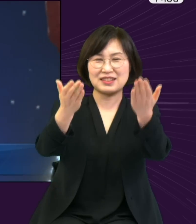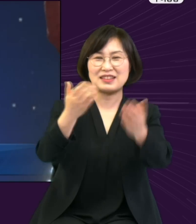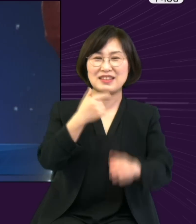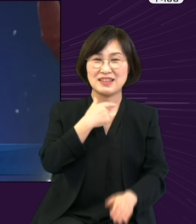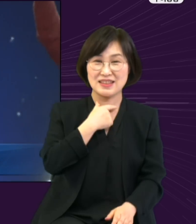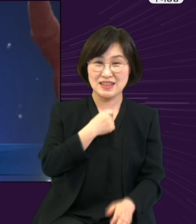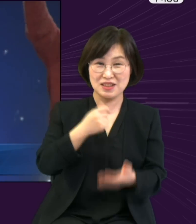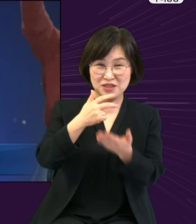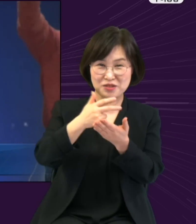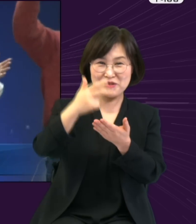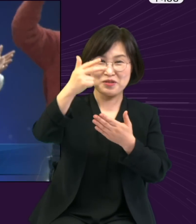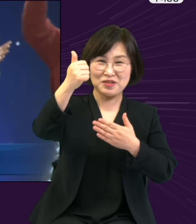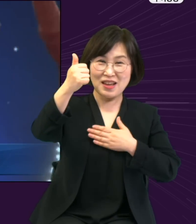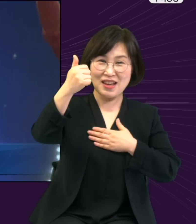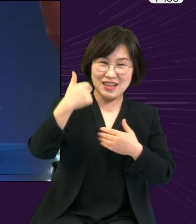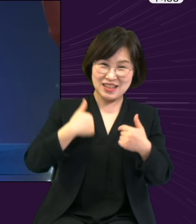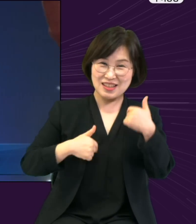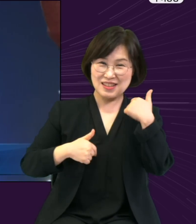주의 기쁨